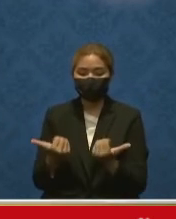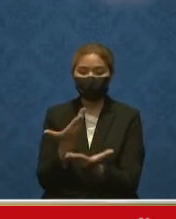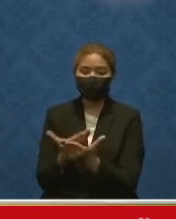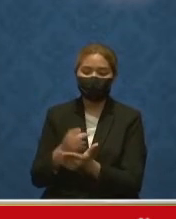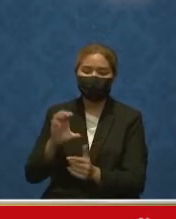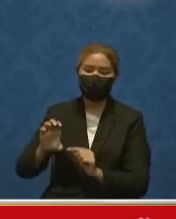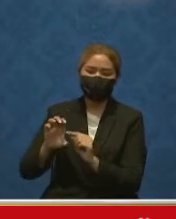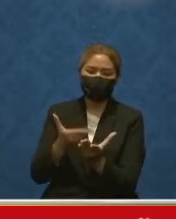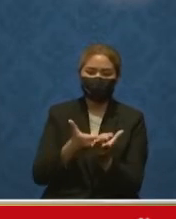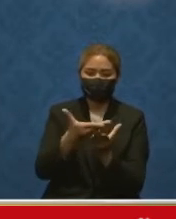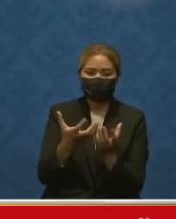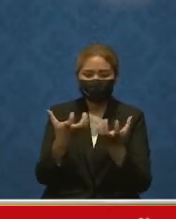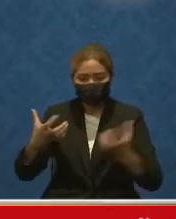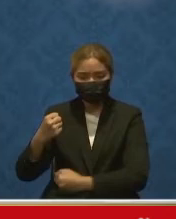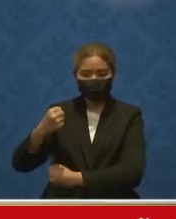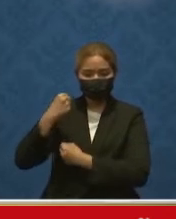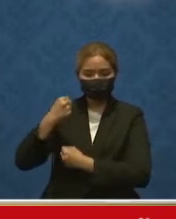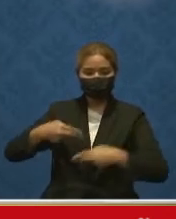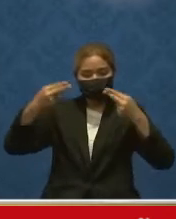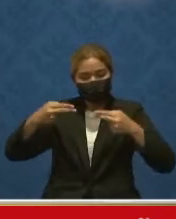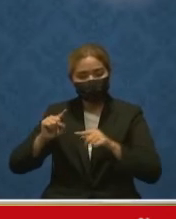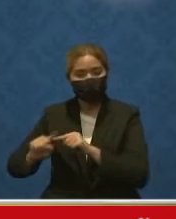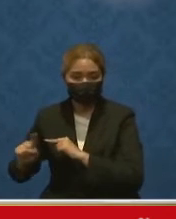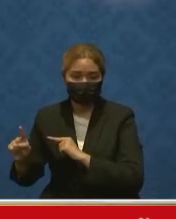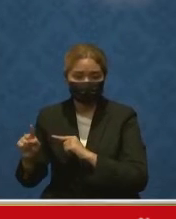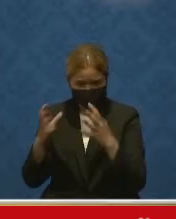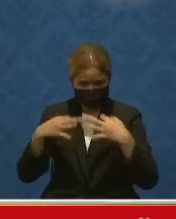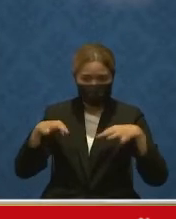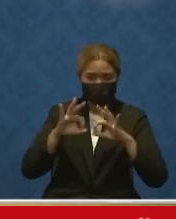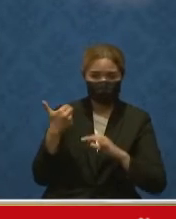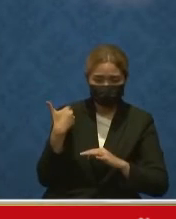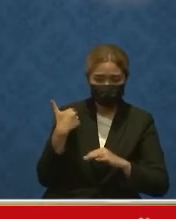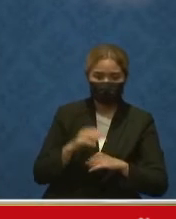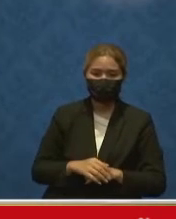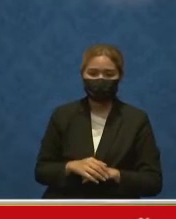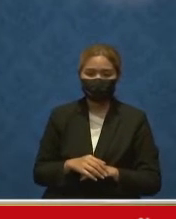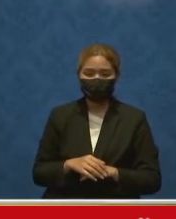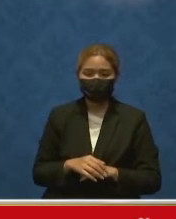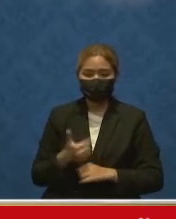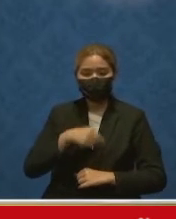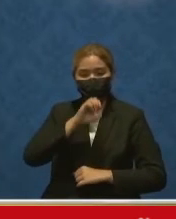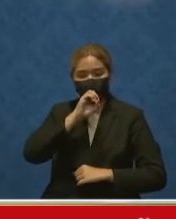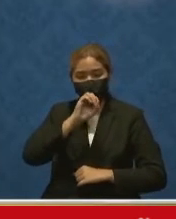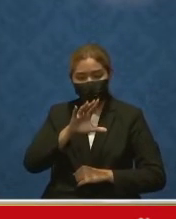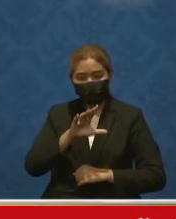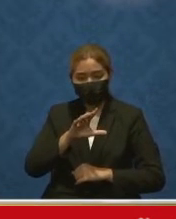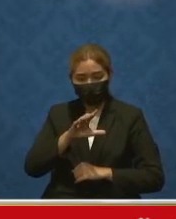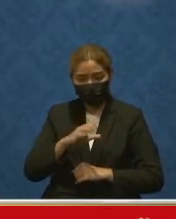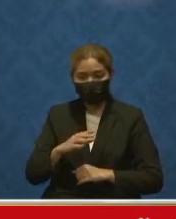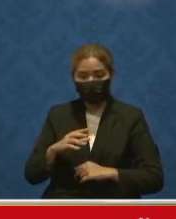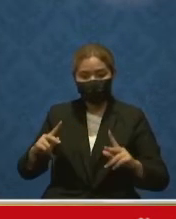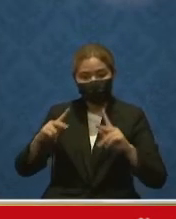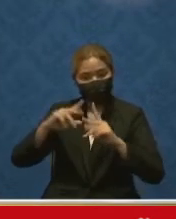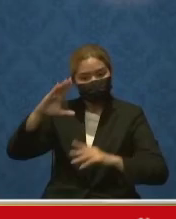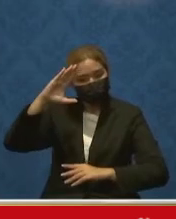อ่ะแต่ผมไม่ได้บอกว่ากองทัพไม่ควรซื้อบุคคลซื้อแต่วันนี้จัดลำดับของสำคัญได้